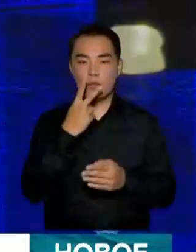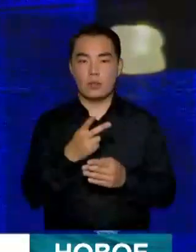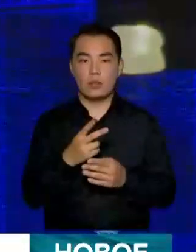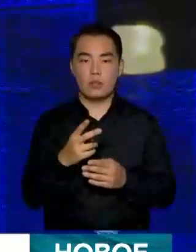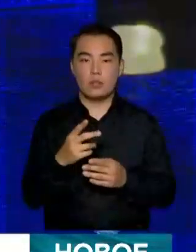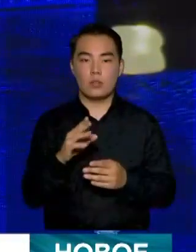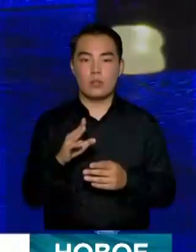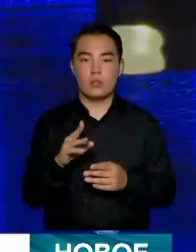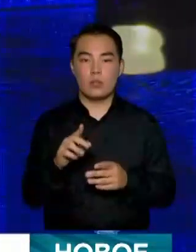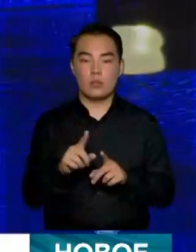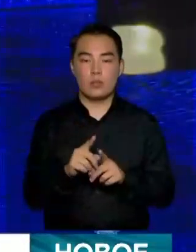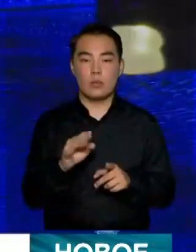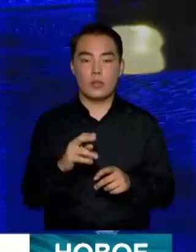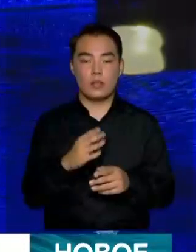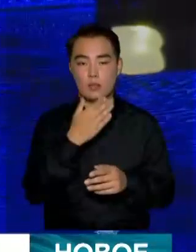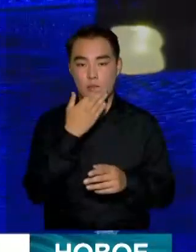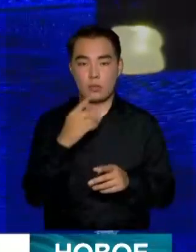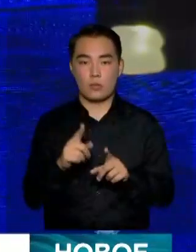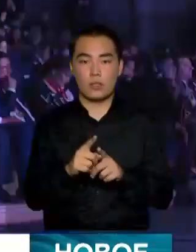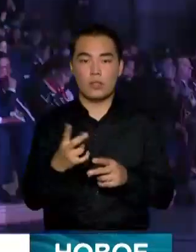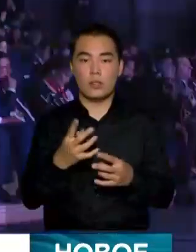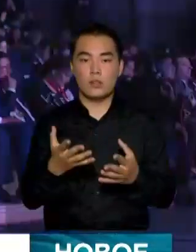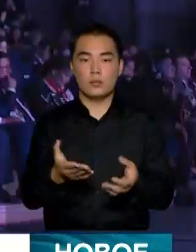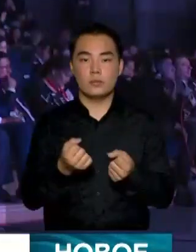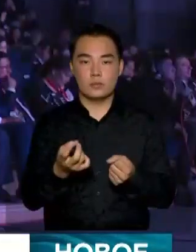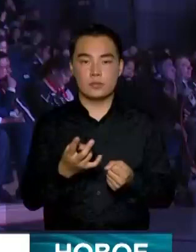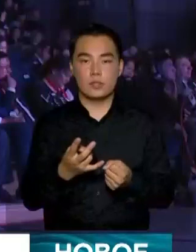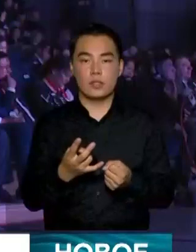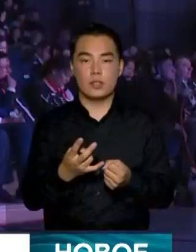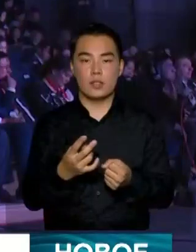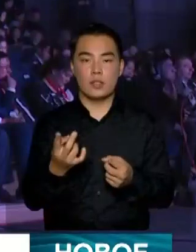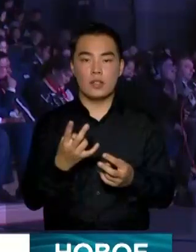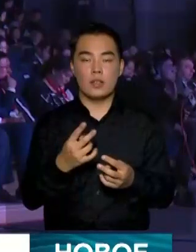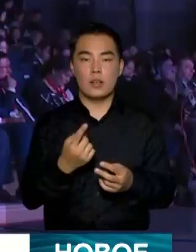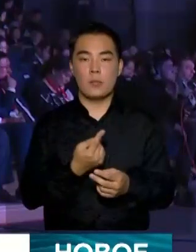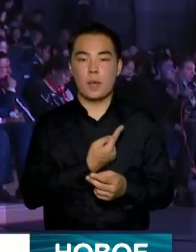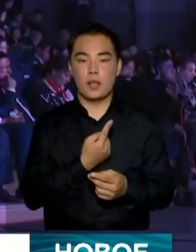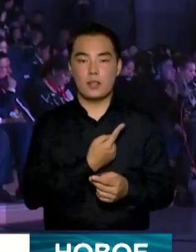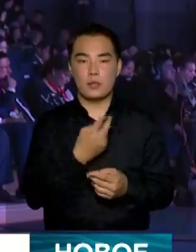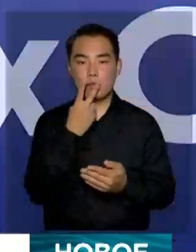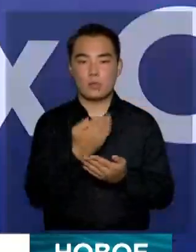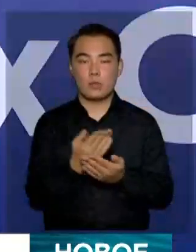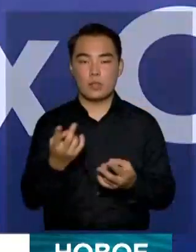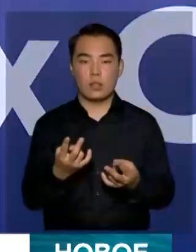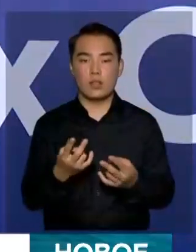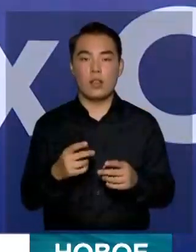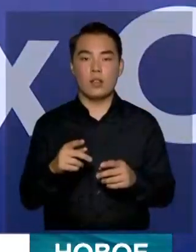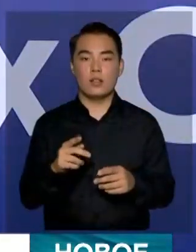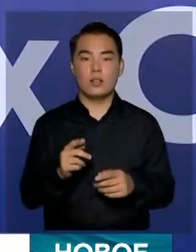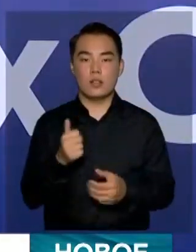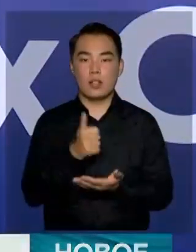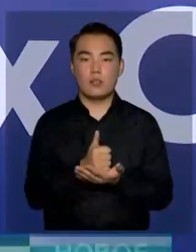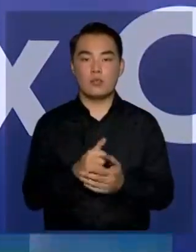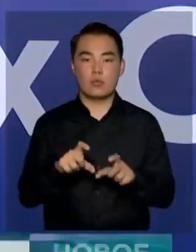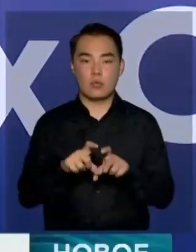читателей в СМИ работать невозможно. Нужно его зарабатывать и расти профессионально. Медиашколы, которые будут создаваться